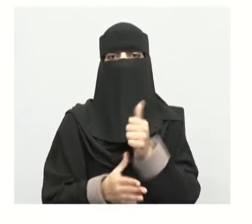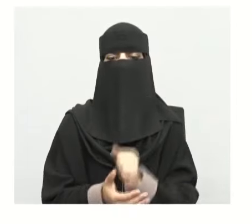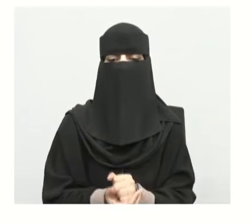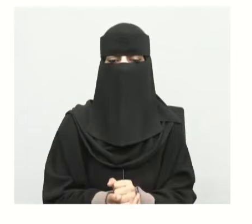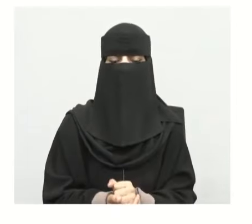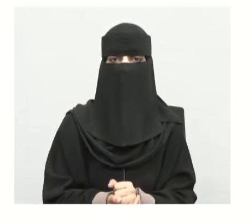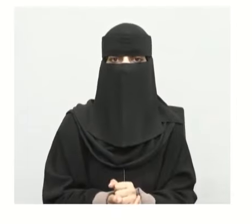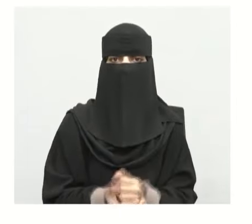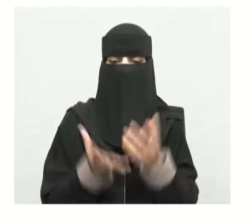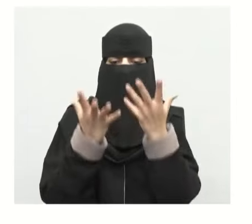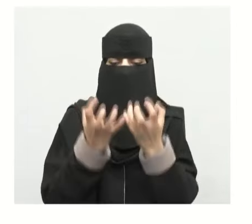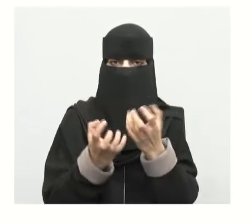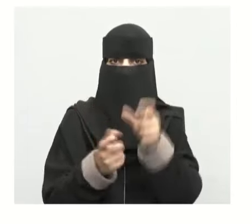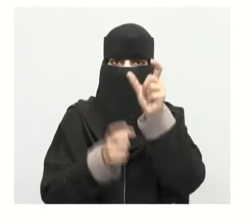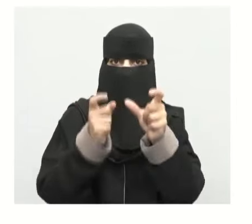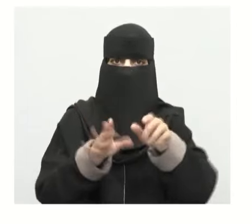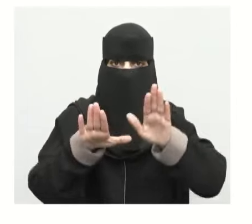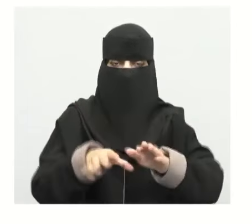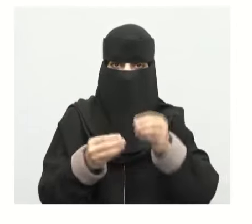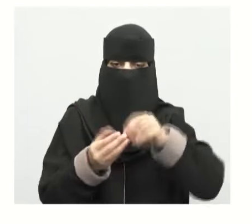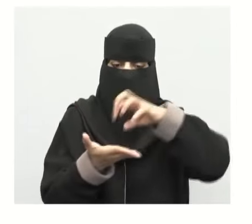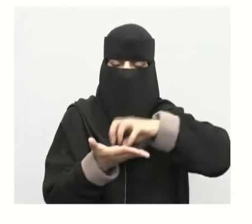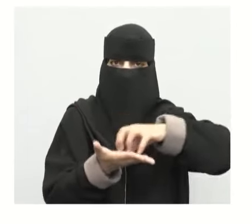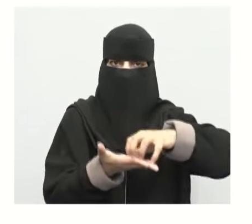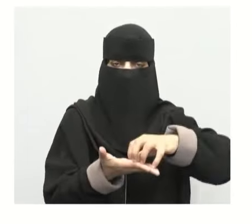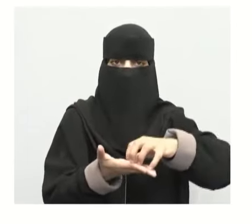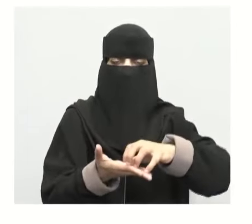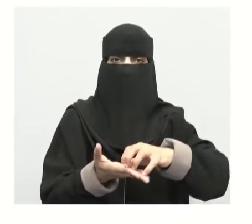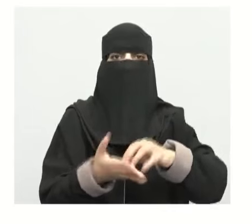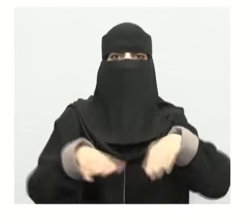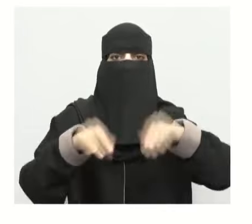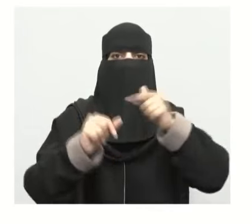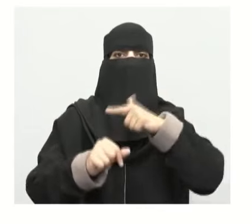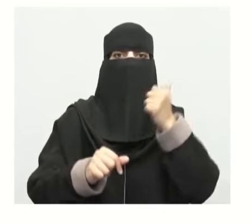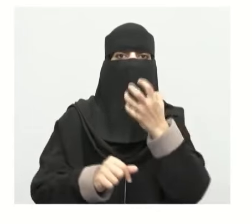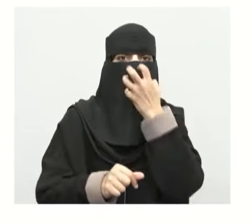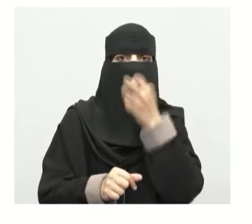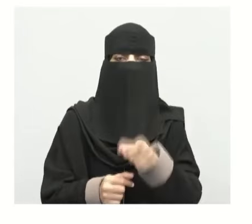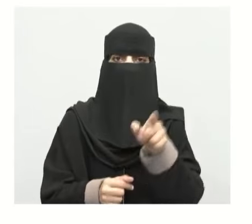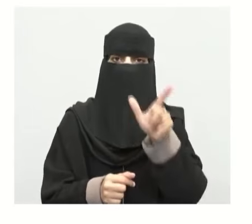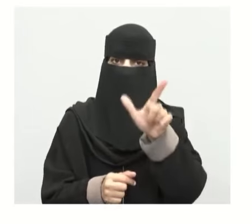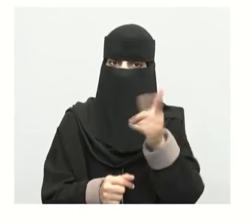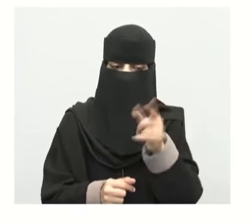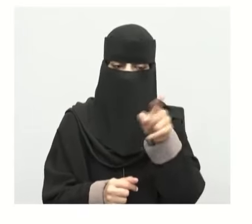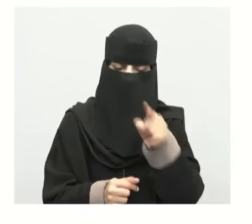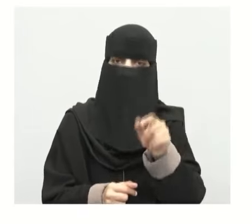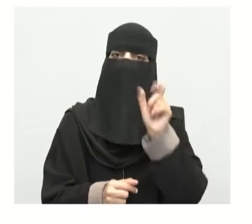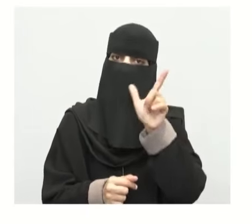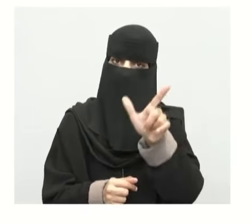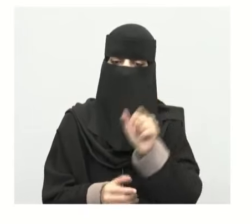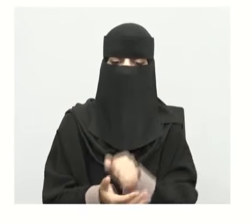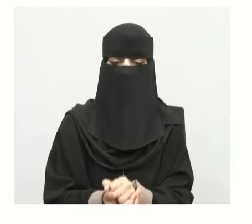خطا تقل الكثافه السكانيه في الصحاري الح ممتاز الاجابه